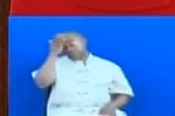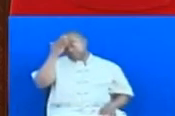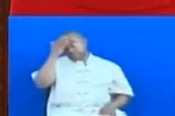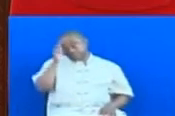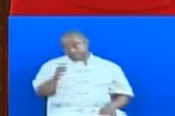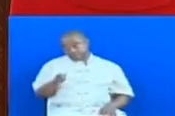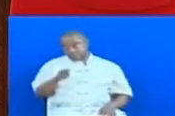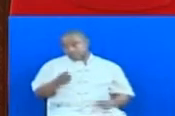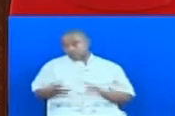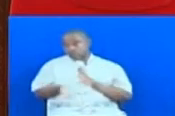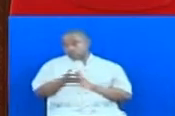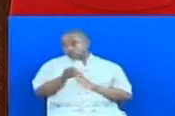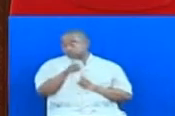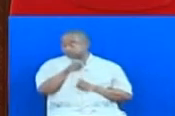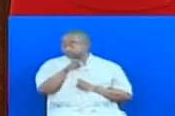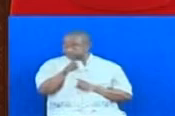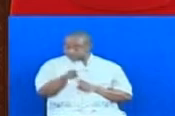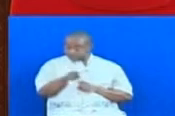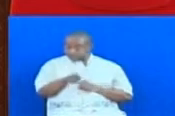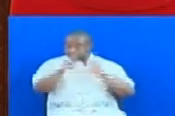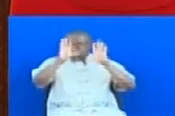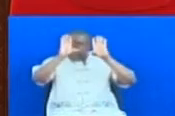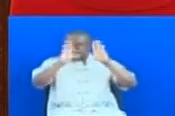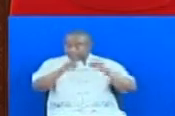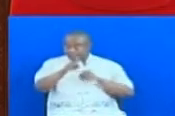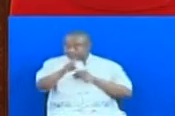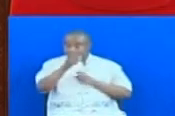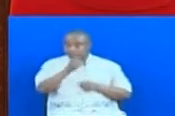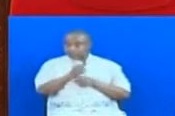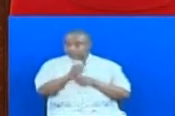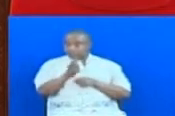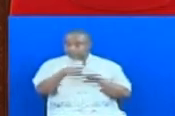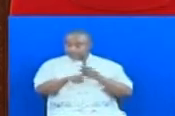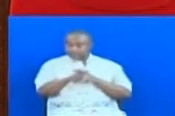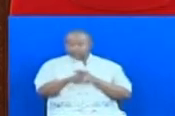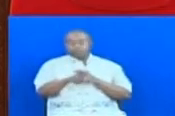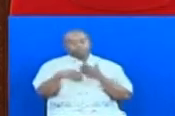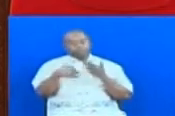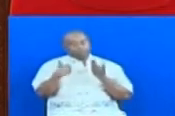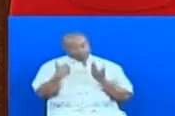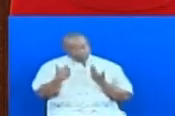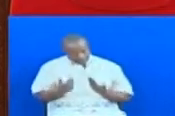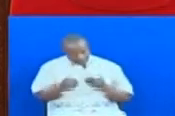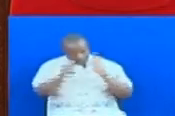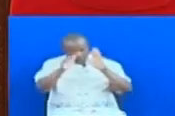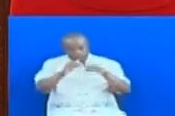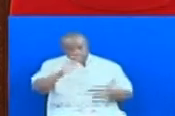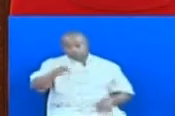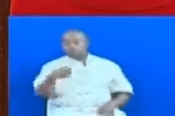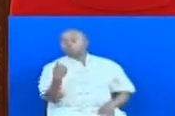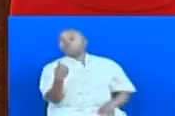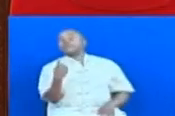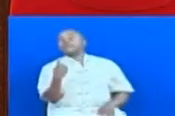kwamba taarifa yetu ya mwaka tunaifanya katika ile bunge la Januari,